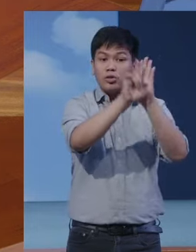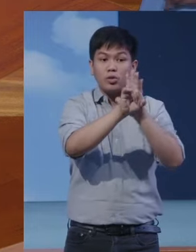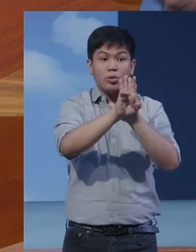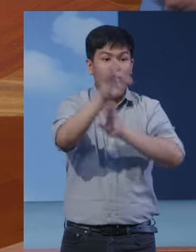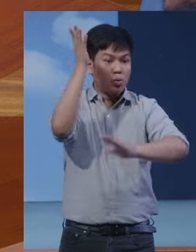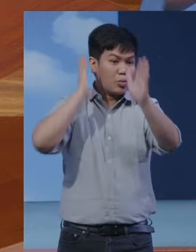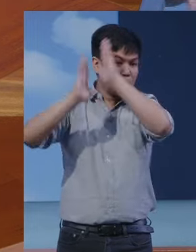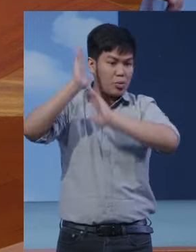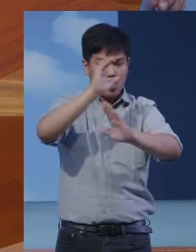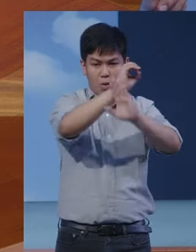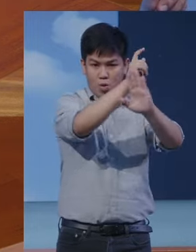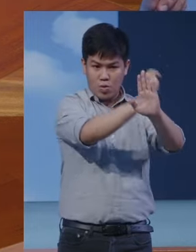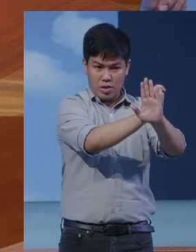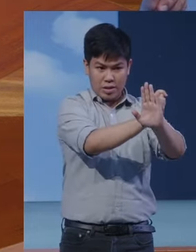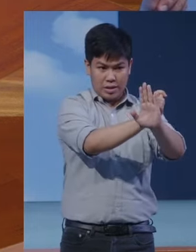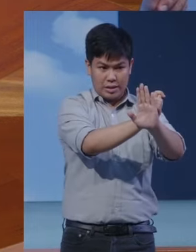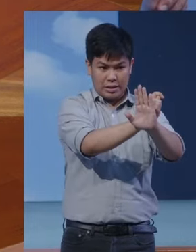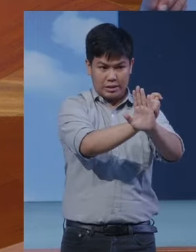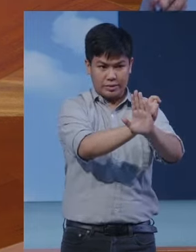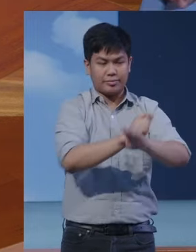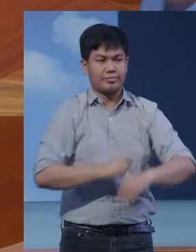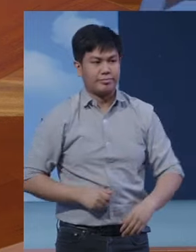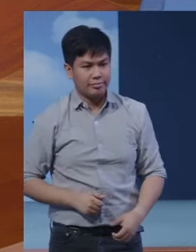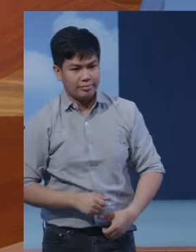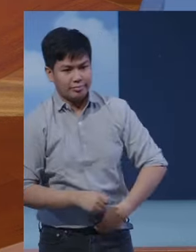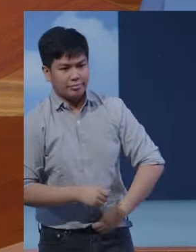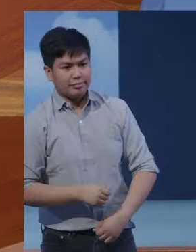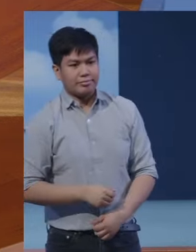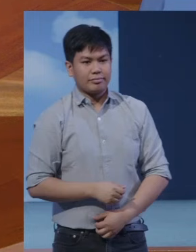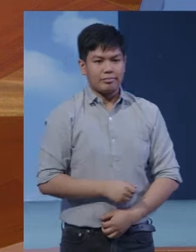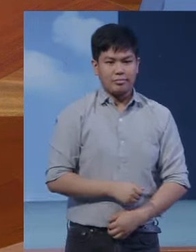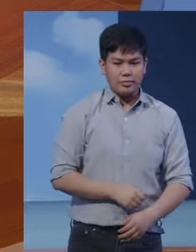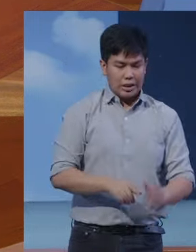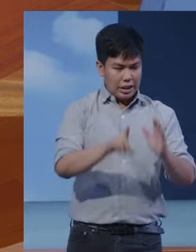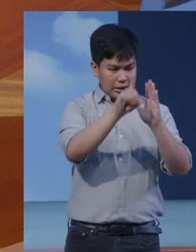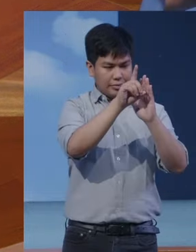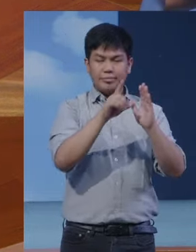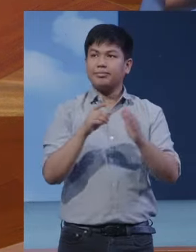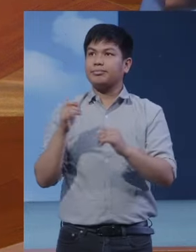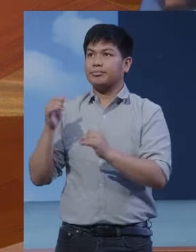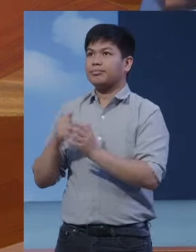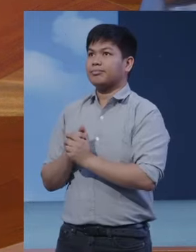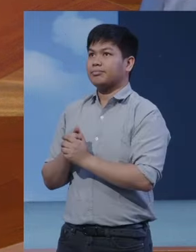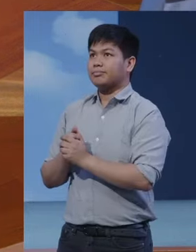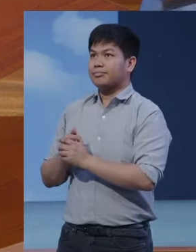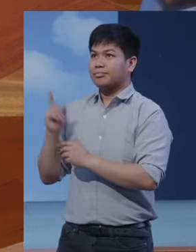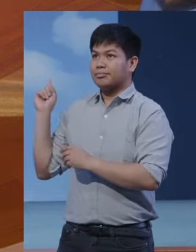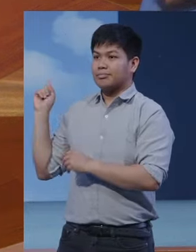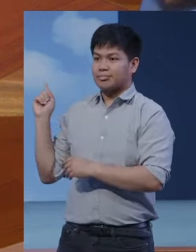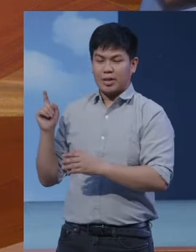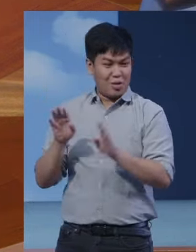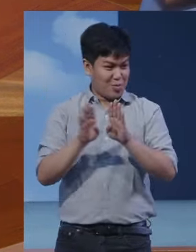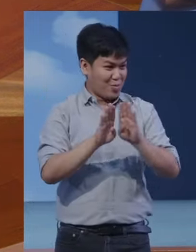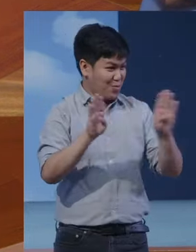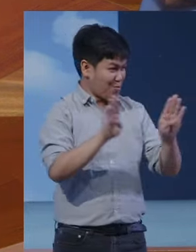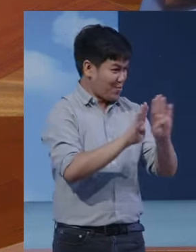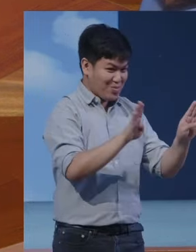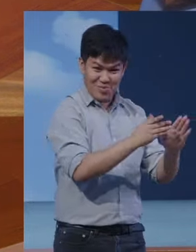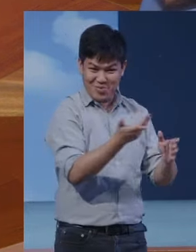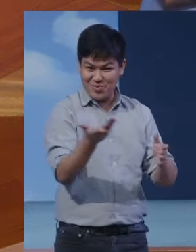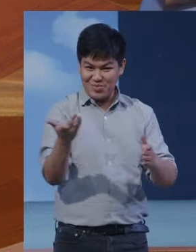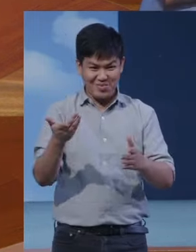24 lw concerning divorce ang nakalagay na heading sa inyong is binubuklat niyo ba Bibliya niyo ako lang mag-isa ang gumagawa